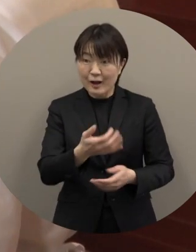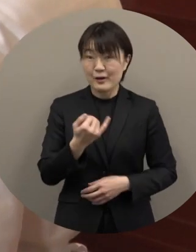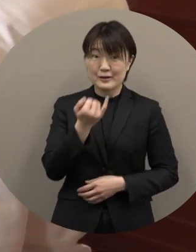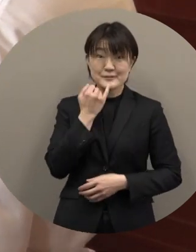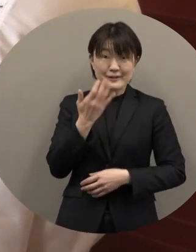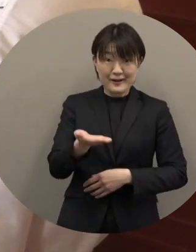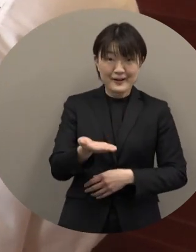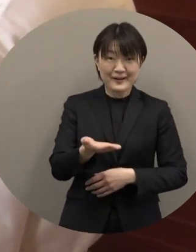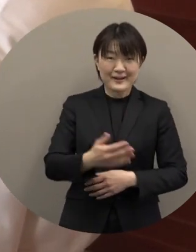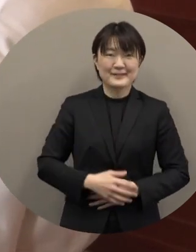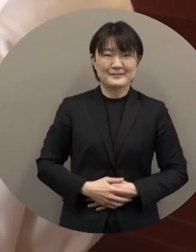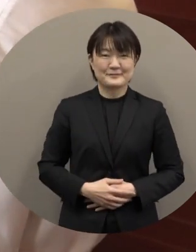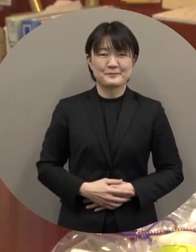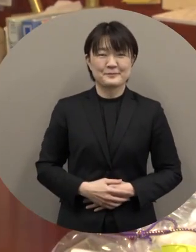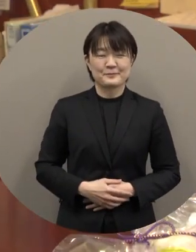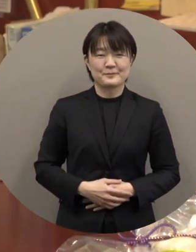か？